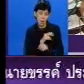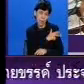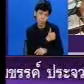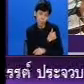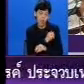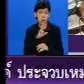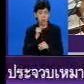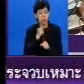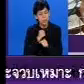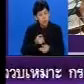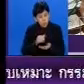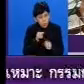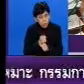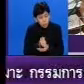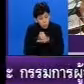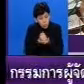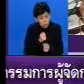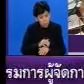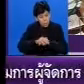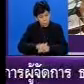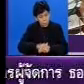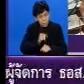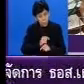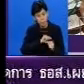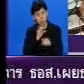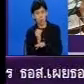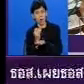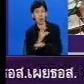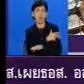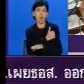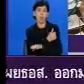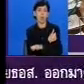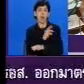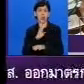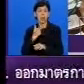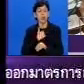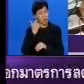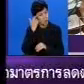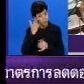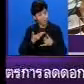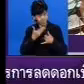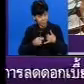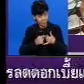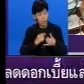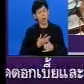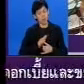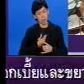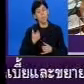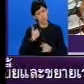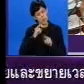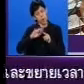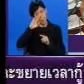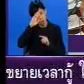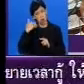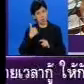ประจำรัฐสภาได้ปฐมพยาบาลในเบื้องต้นก่อนส่งต่อไปที่วชิรพยาบาลเบื้องต้นทราบว่าผู้เสียชีวิตมีโรคประจำตัวหลาย